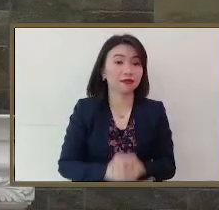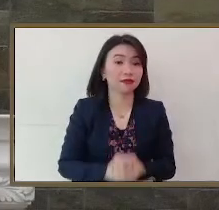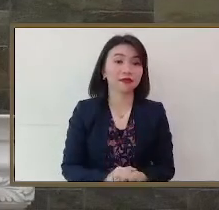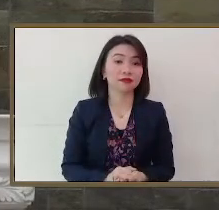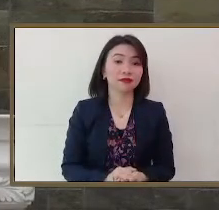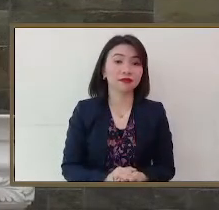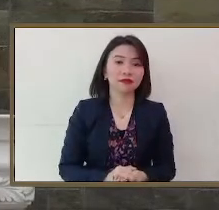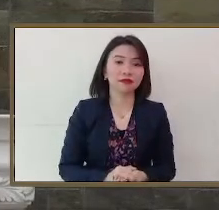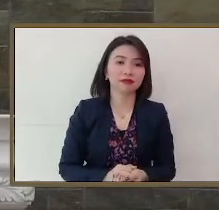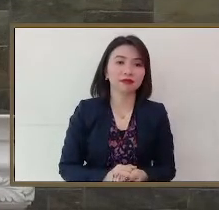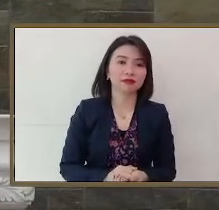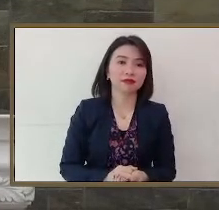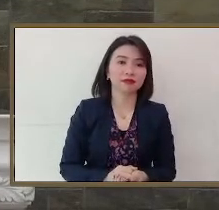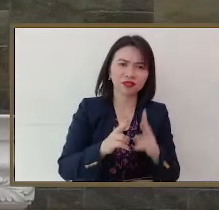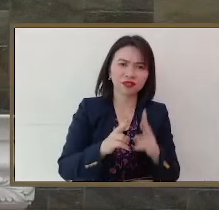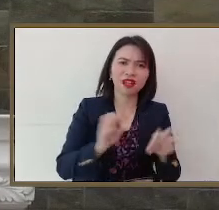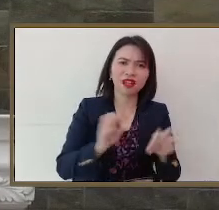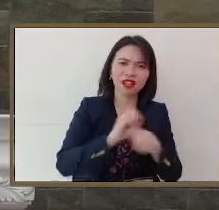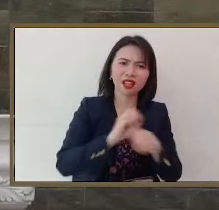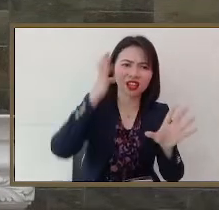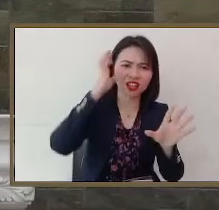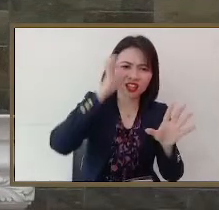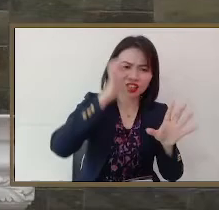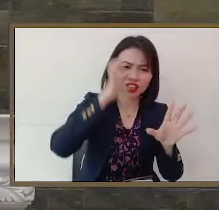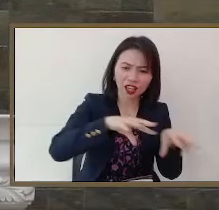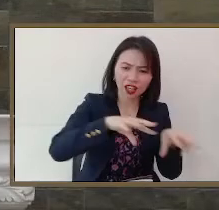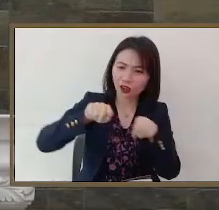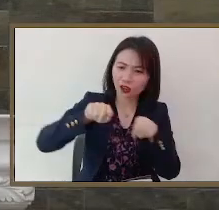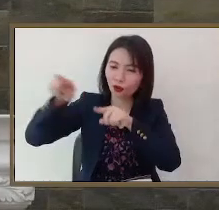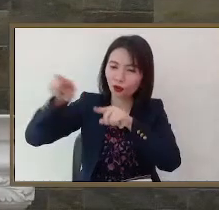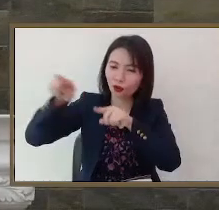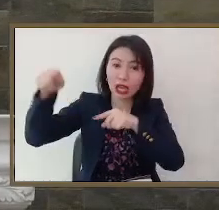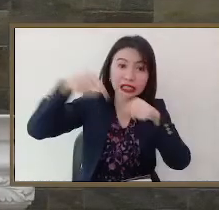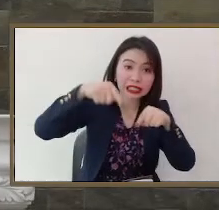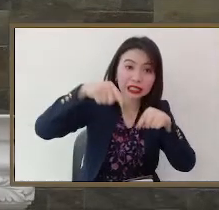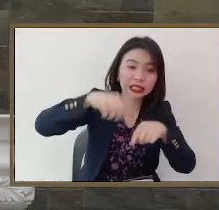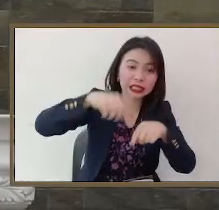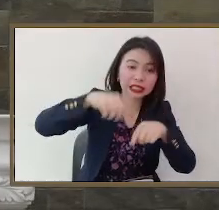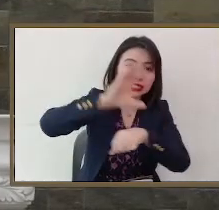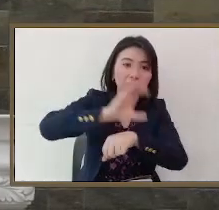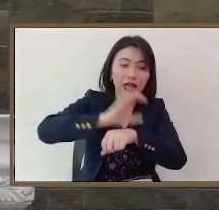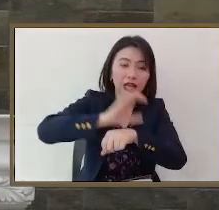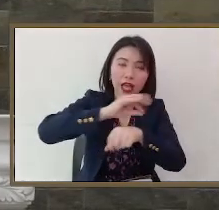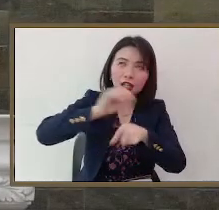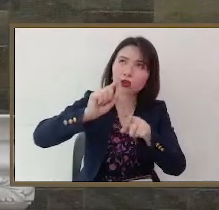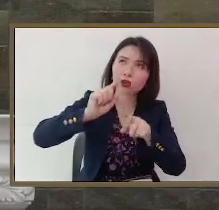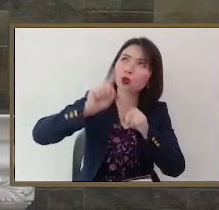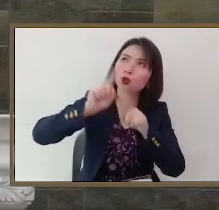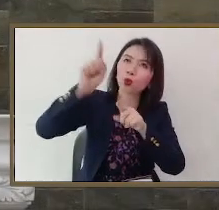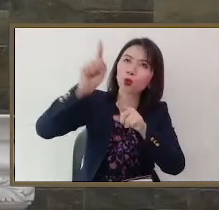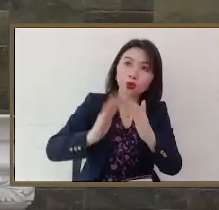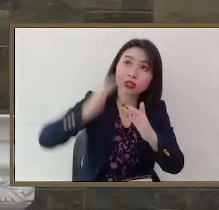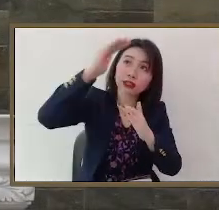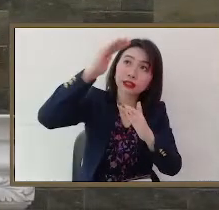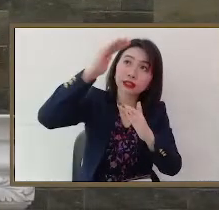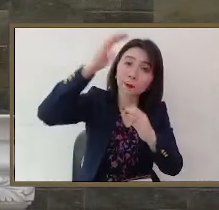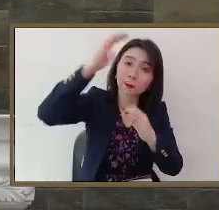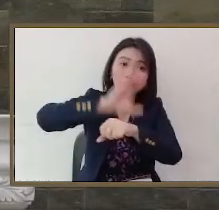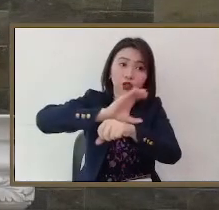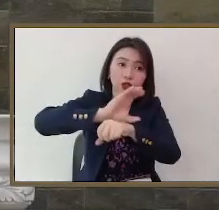rito, pwede siyang pumasok sa templo. Not only that, pwede pa siyang pumunta sa tuktok ng templo. You